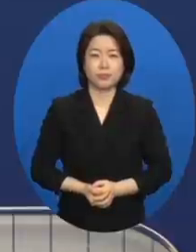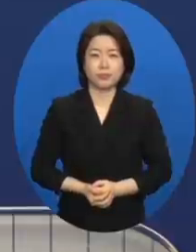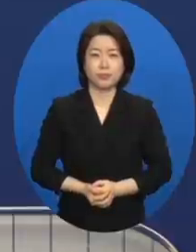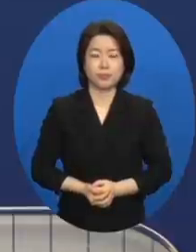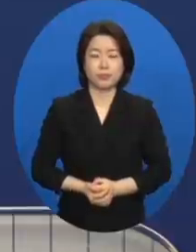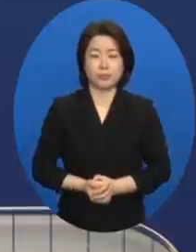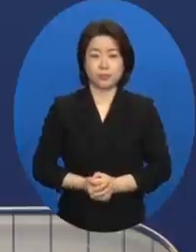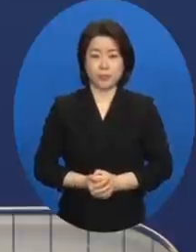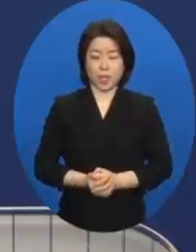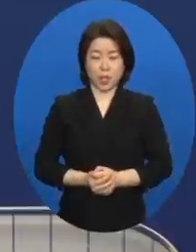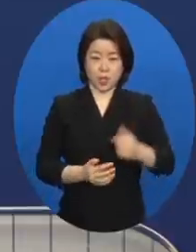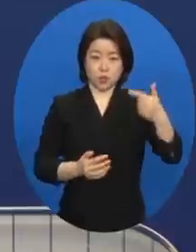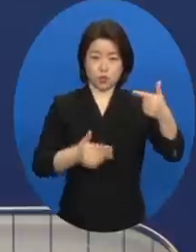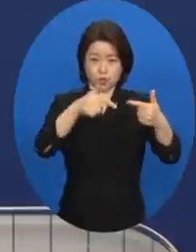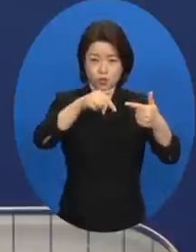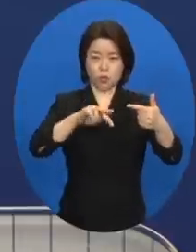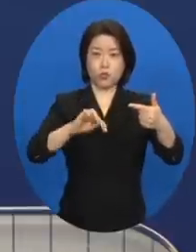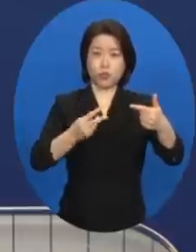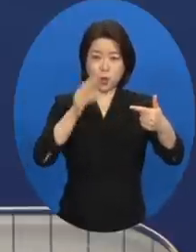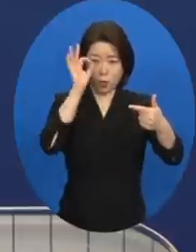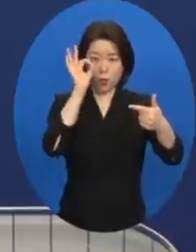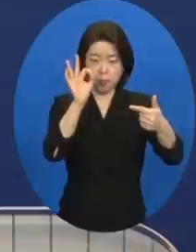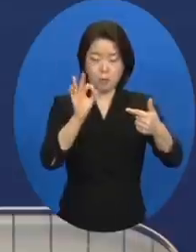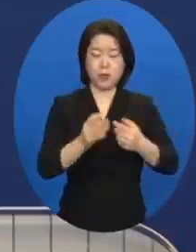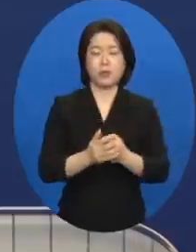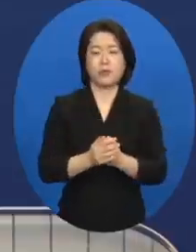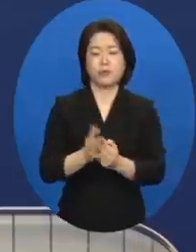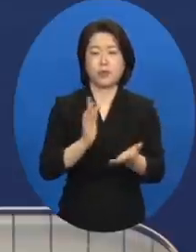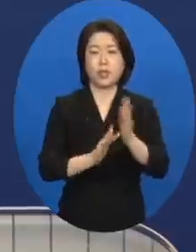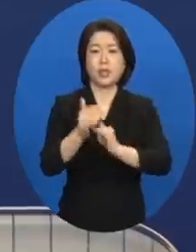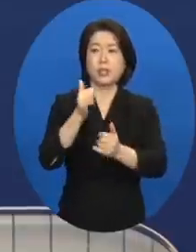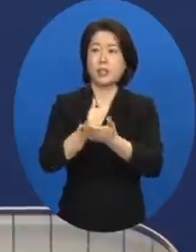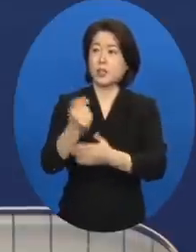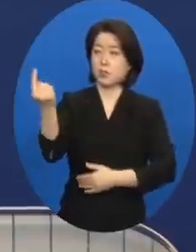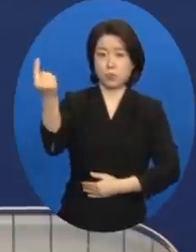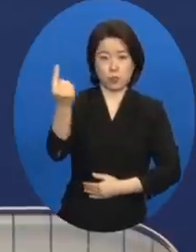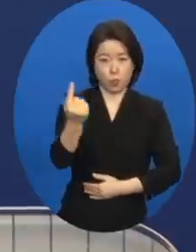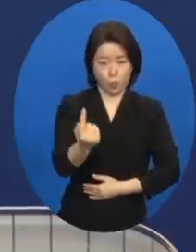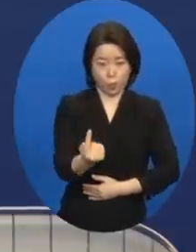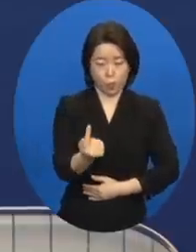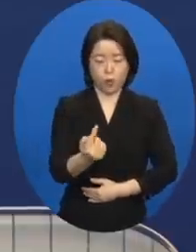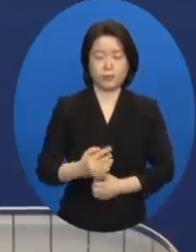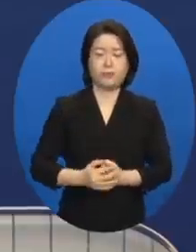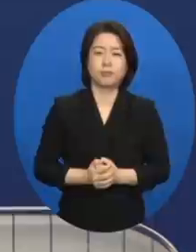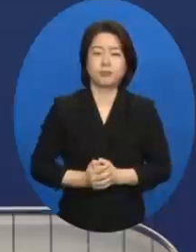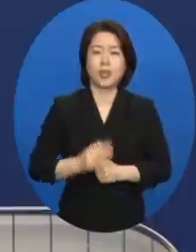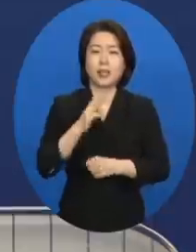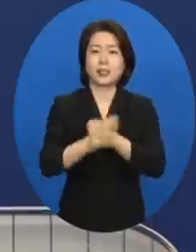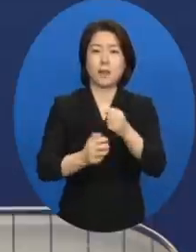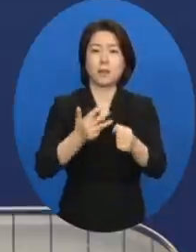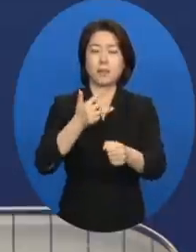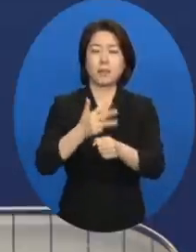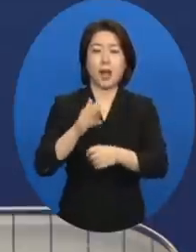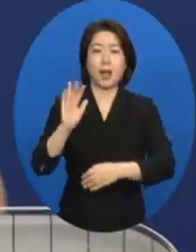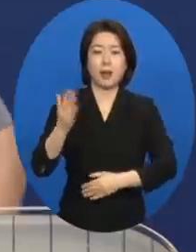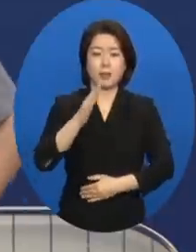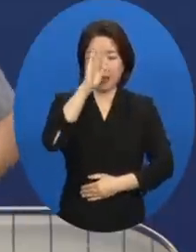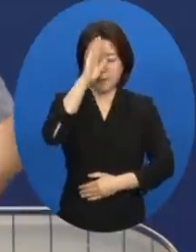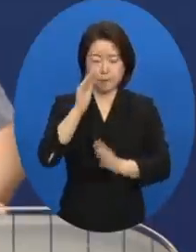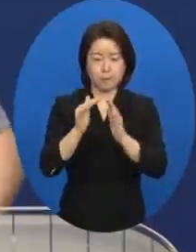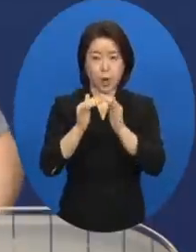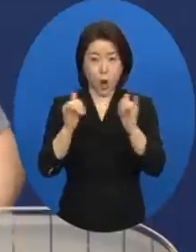6절에 보면 예수님이 오셔서 38년 된